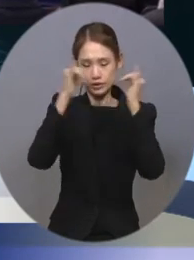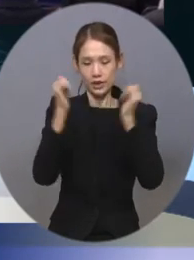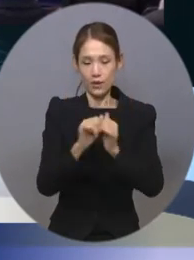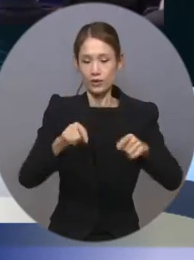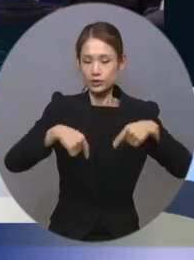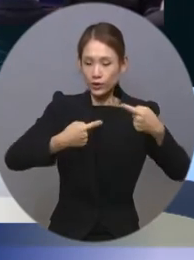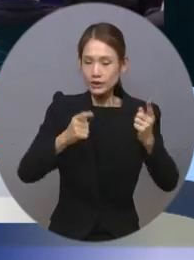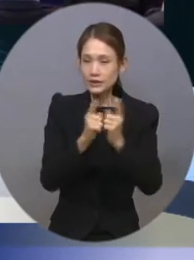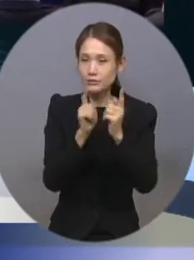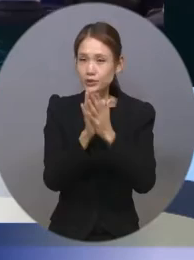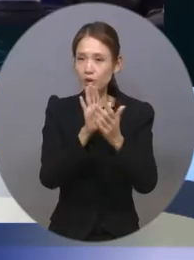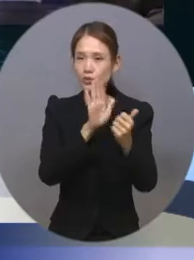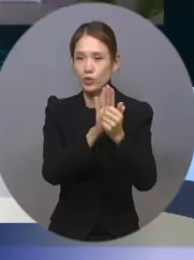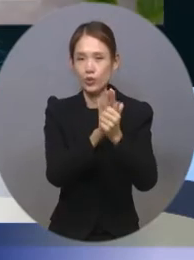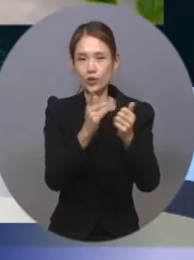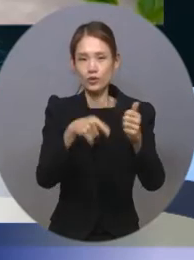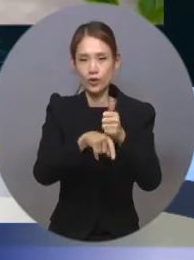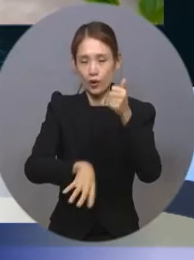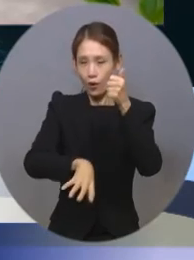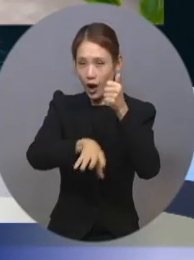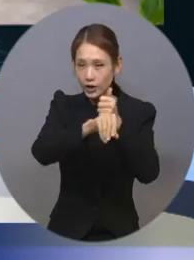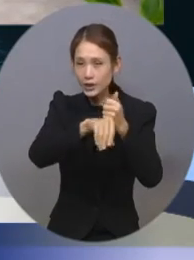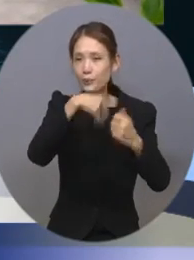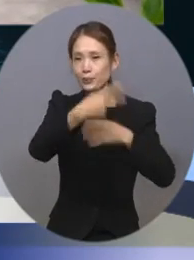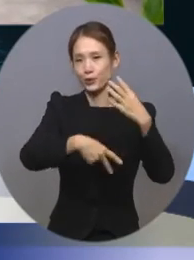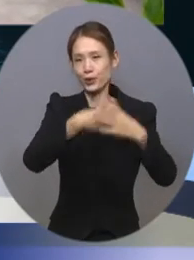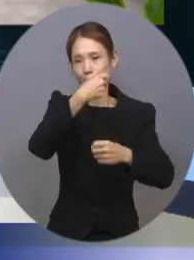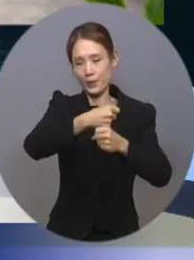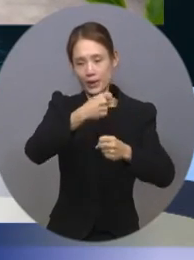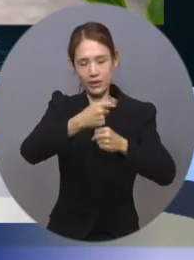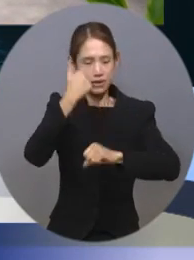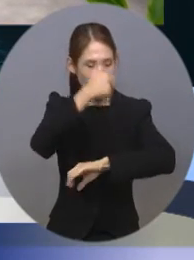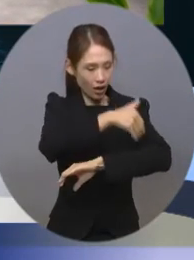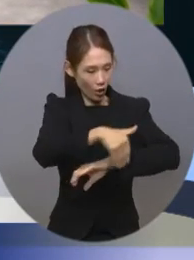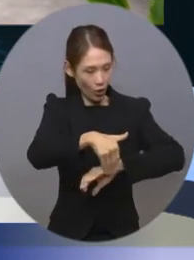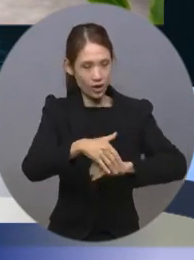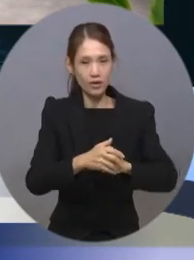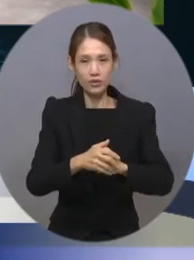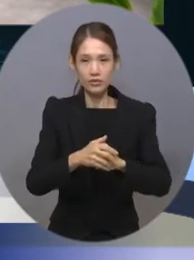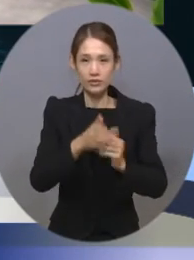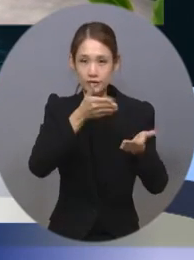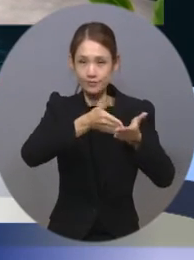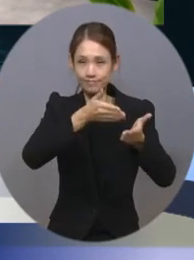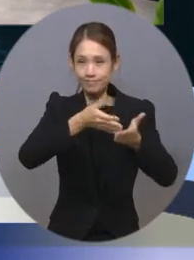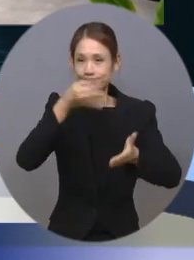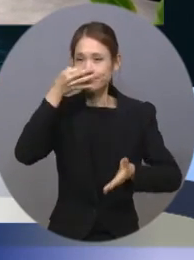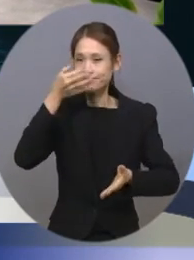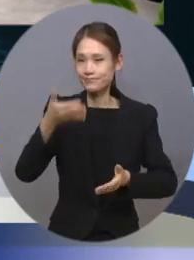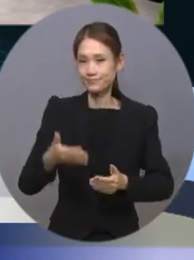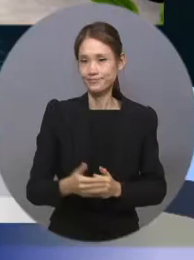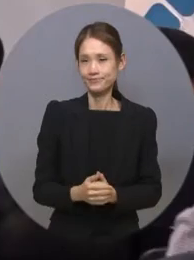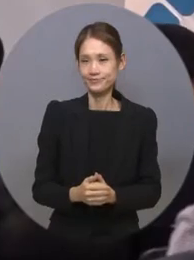실질적 도움을 주는 원스톱 시스템을 구축할 예정이라고 하는데요. 보도에 정우선 기자입니다.